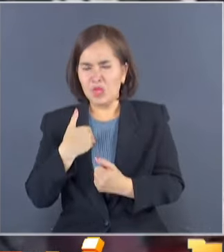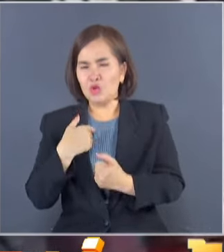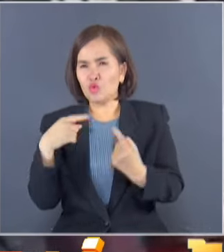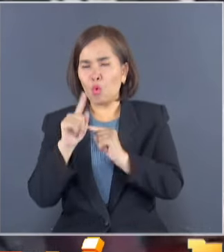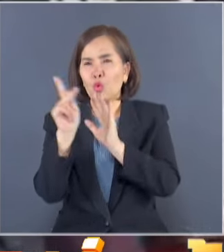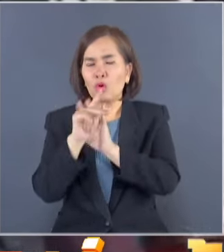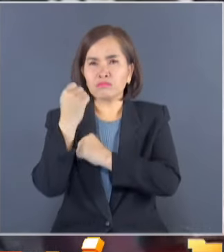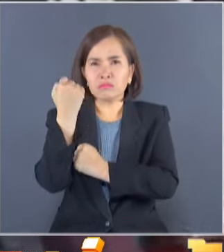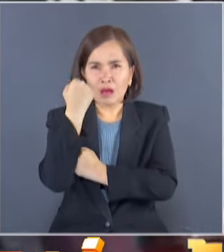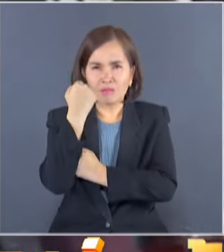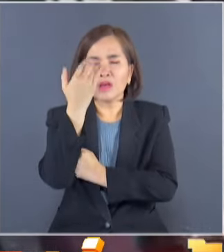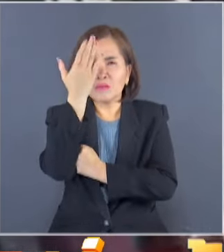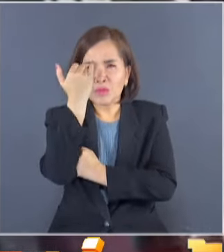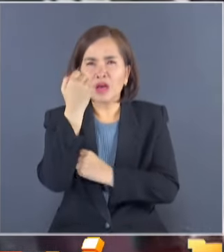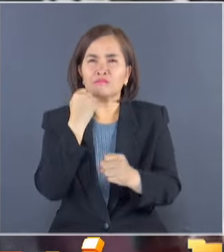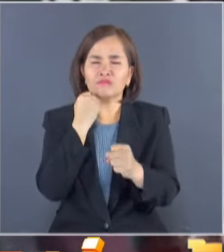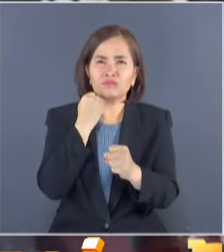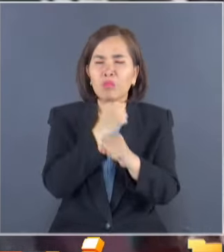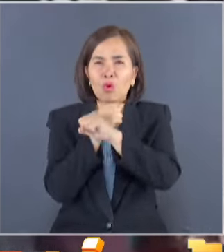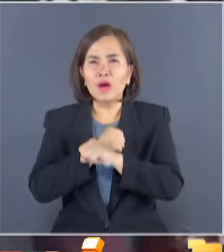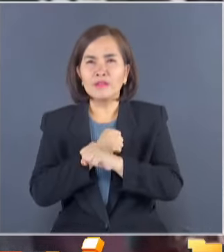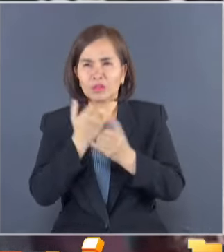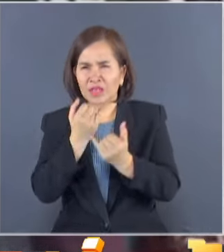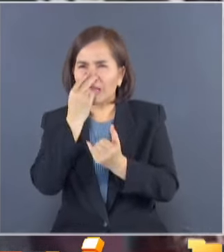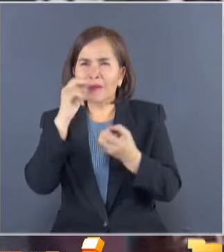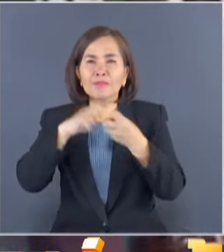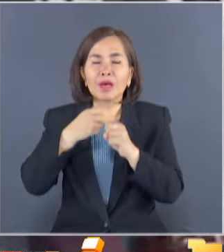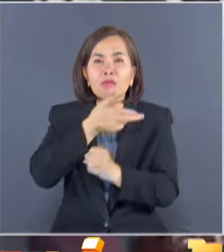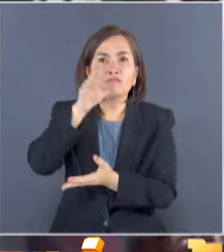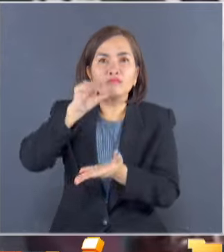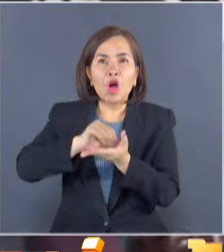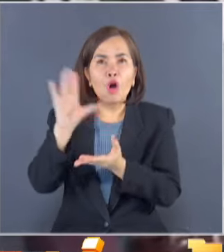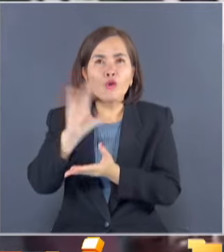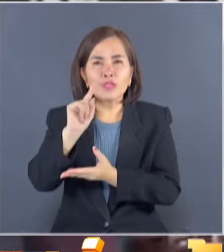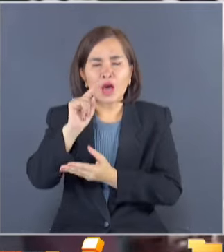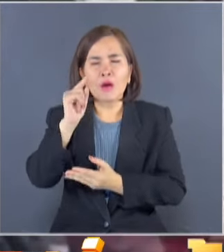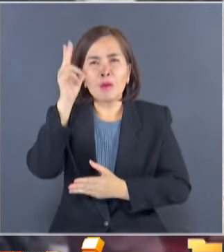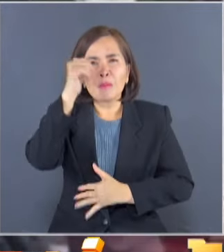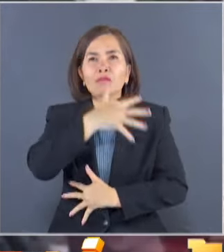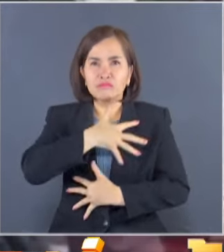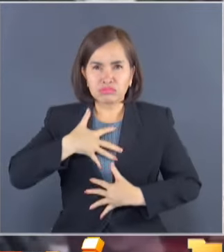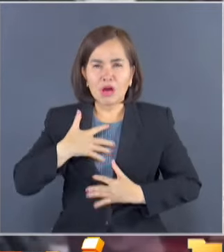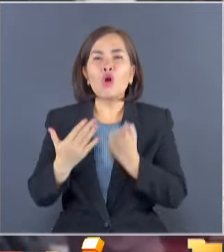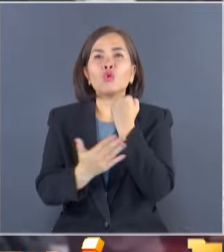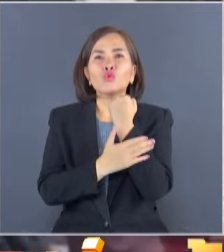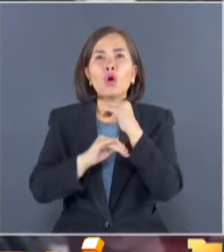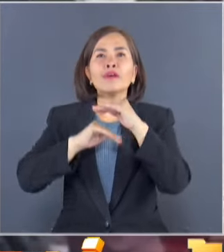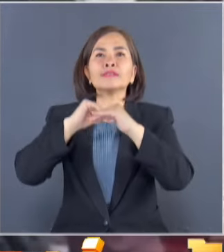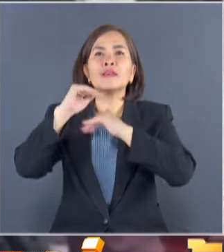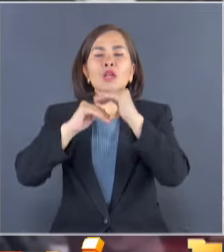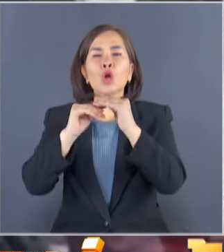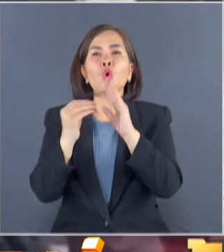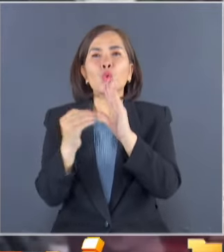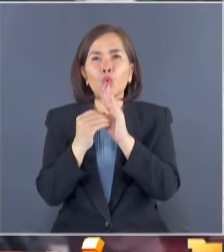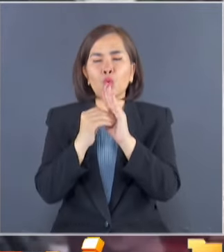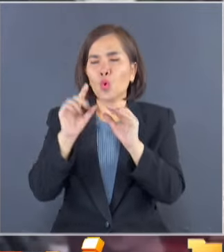มันภาพเหล่านี้มันกลับมาวนลูปอีกแล้วค่ะนี่เป็นวงจรปิดบริเวณทางม้าลายปากซอยเจริญกรุง65คุณผู้ชมม